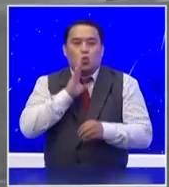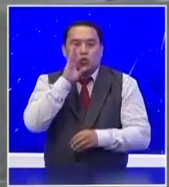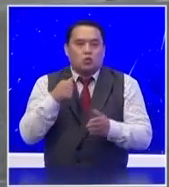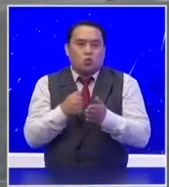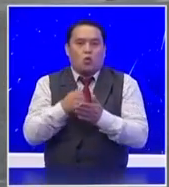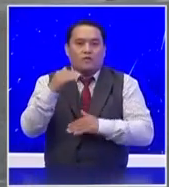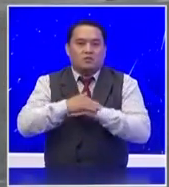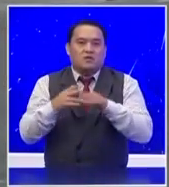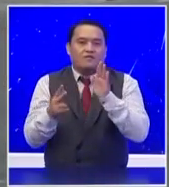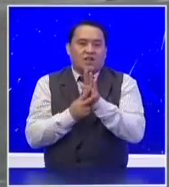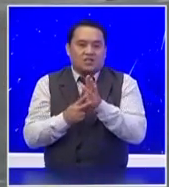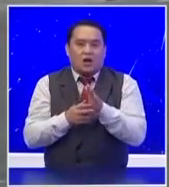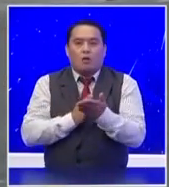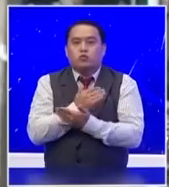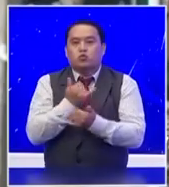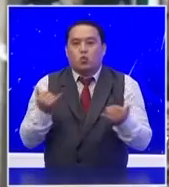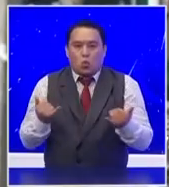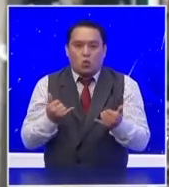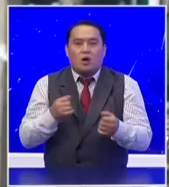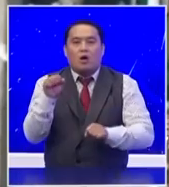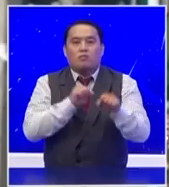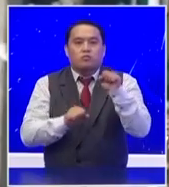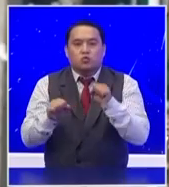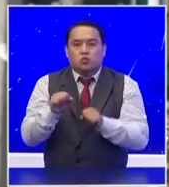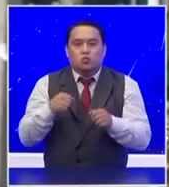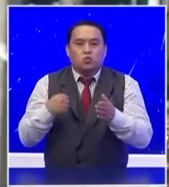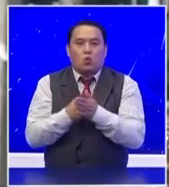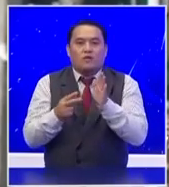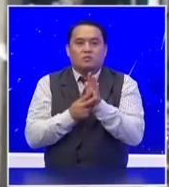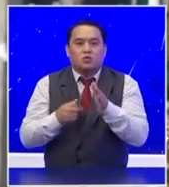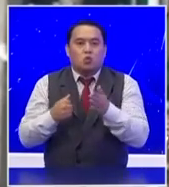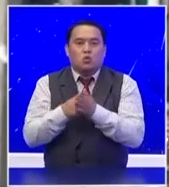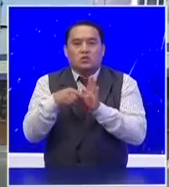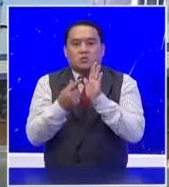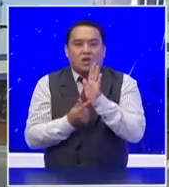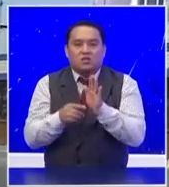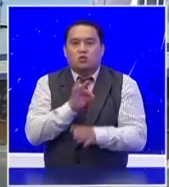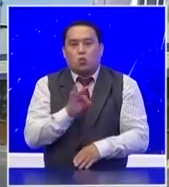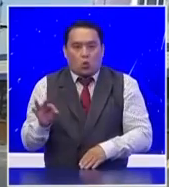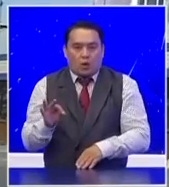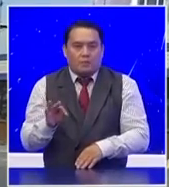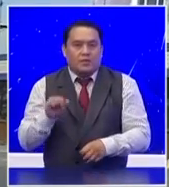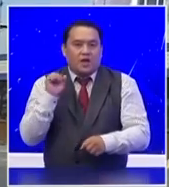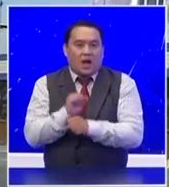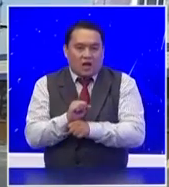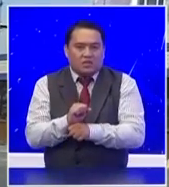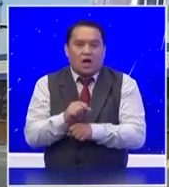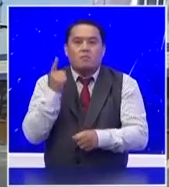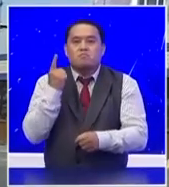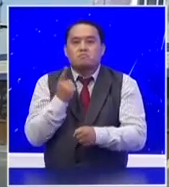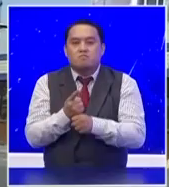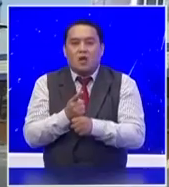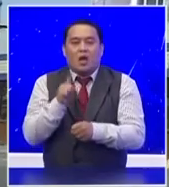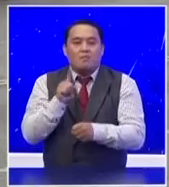8 вечера. Станции техобслуживания, автомоек и прочих с 8 утра до 17:00. Приостановление обязывает